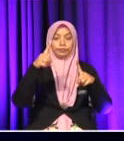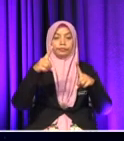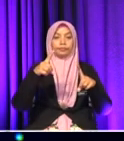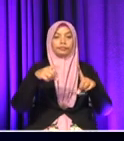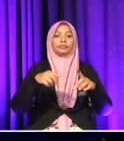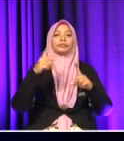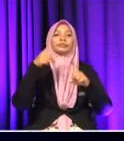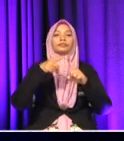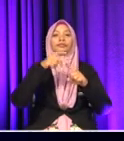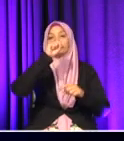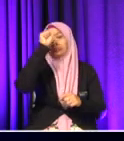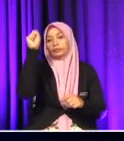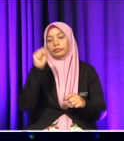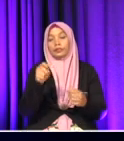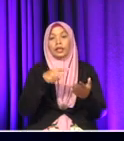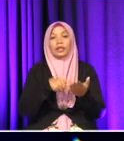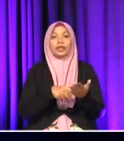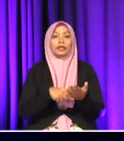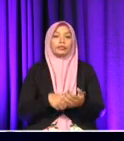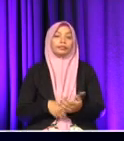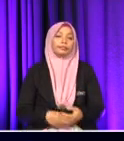soal dan ini kita